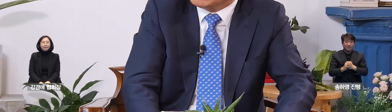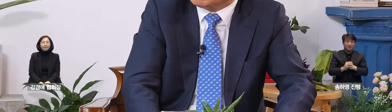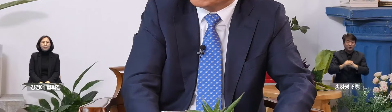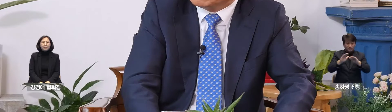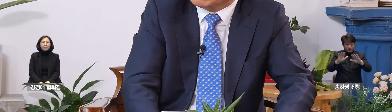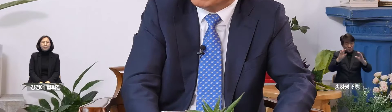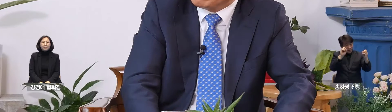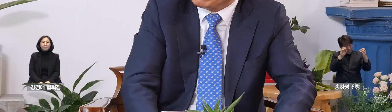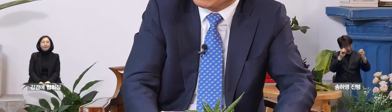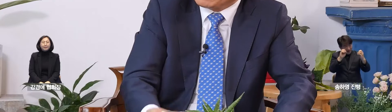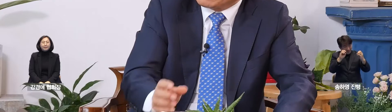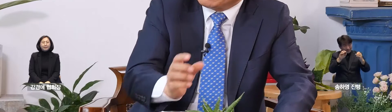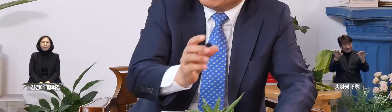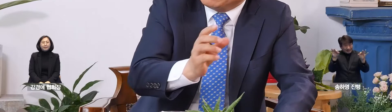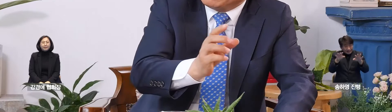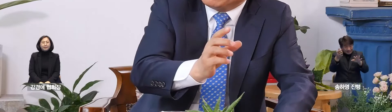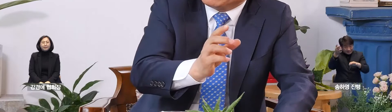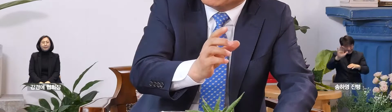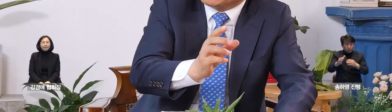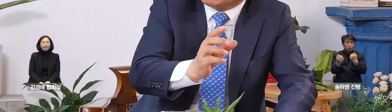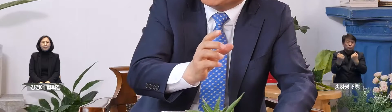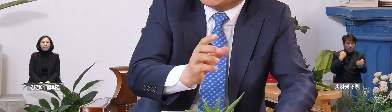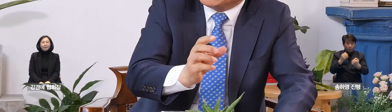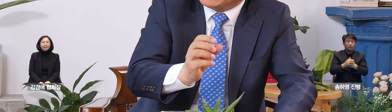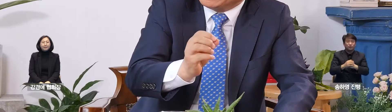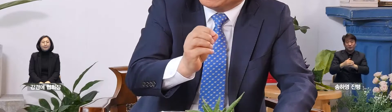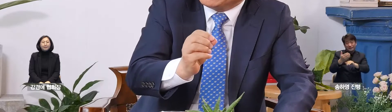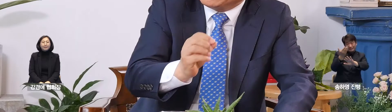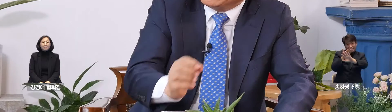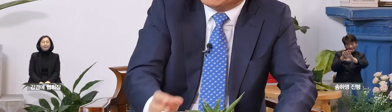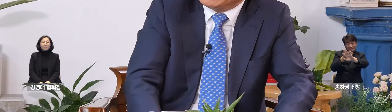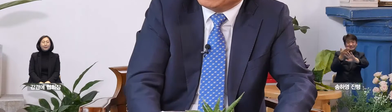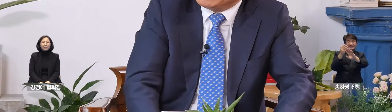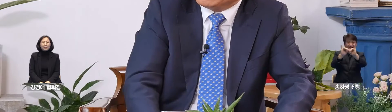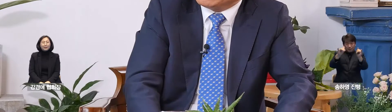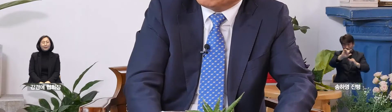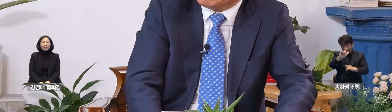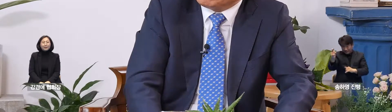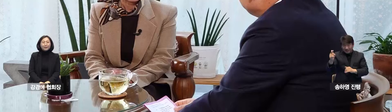이렇게 했는데 벌써 다른 사람들한테